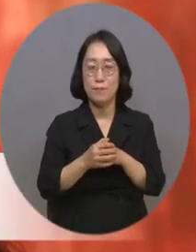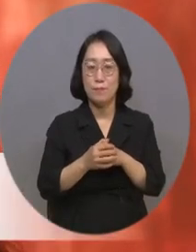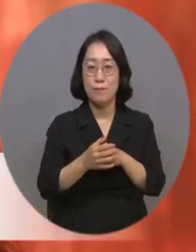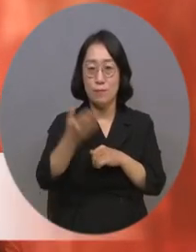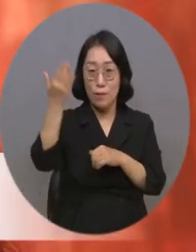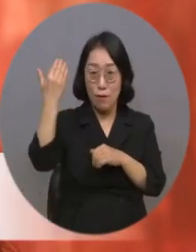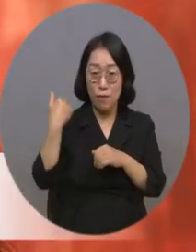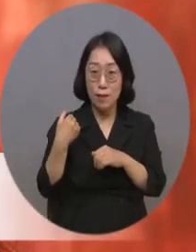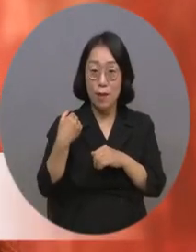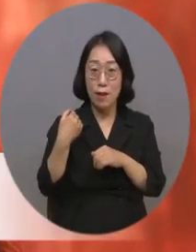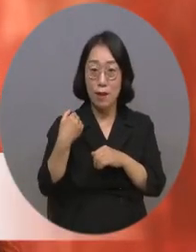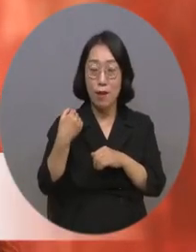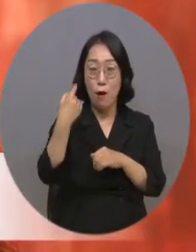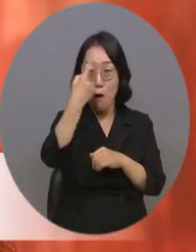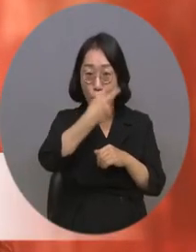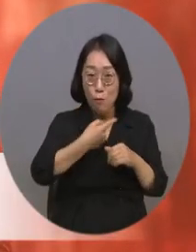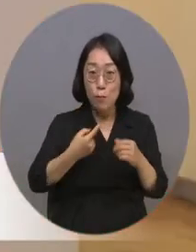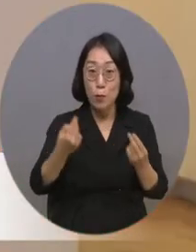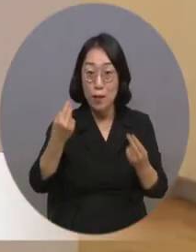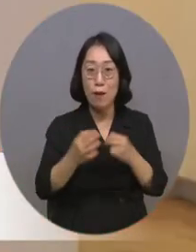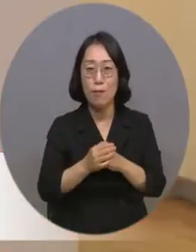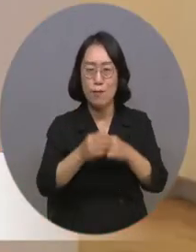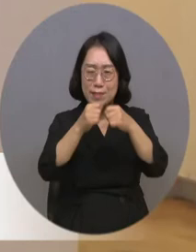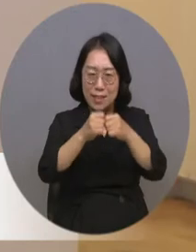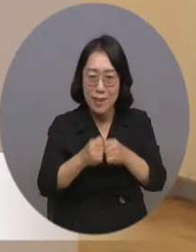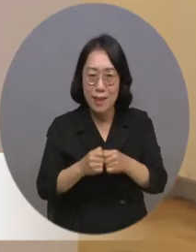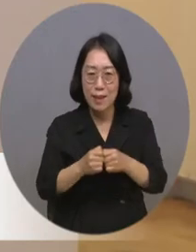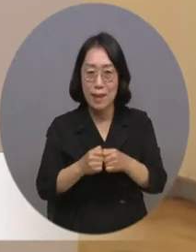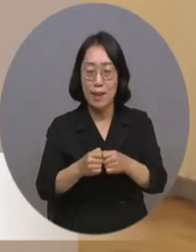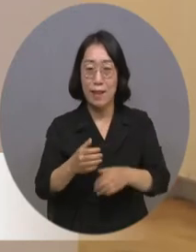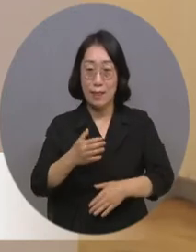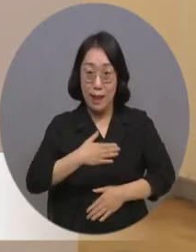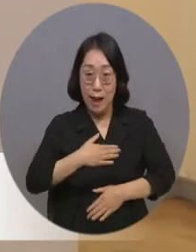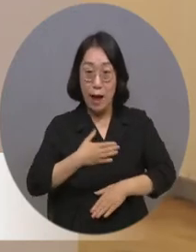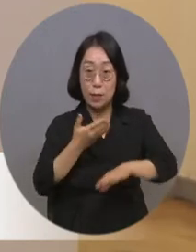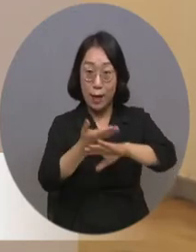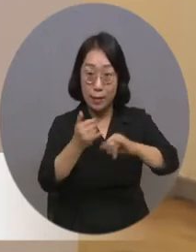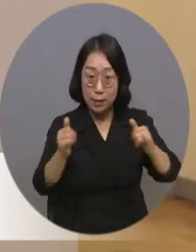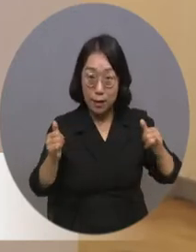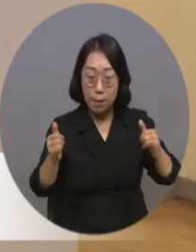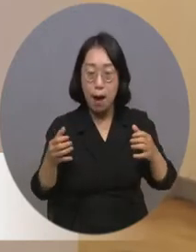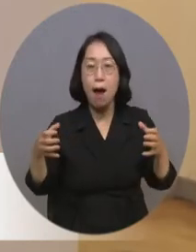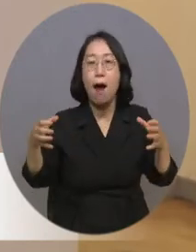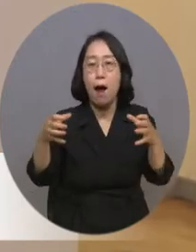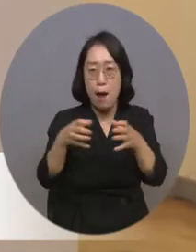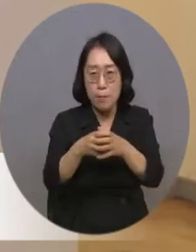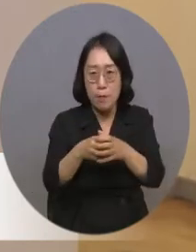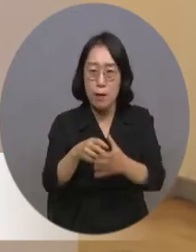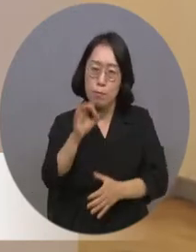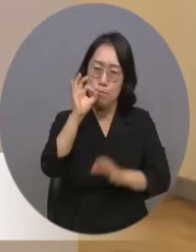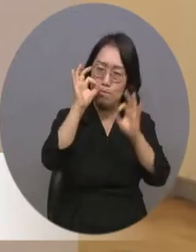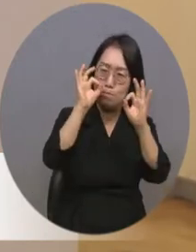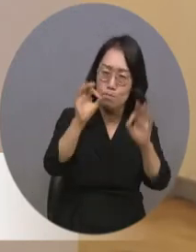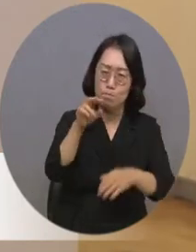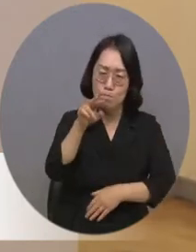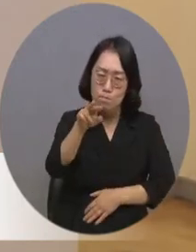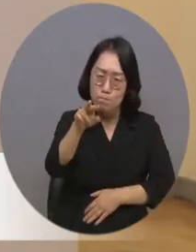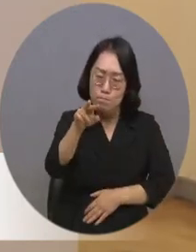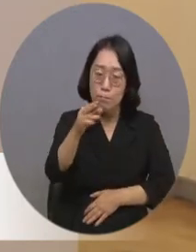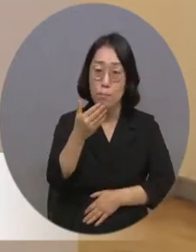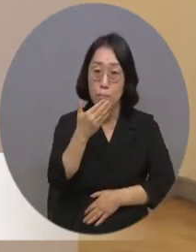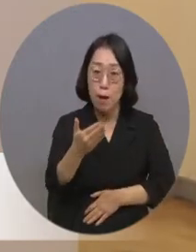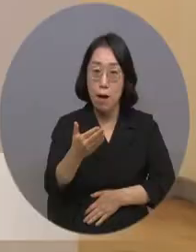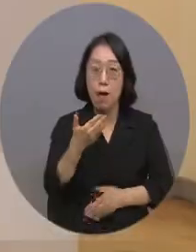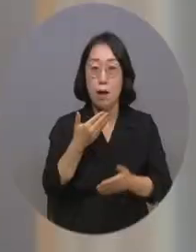인물의 표현을 좀 더 정확하게 그려야 되고 아와 타가 이렇게 굉장히 그 공존하는 그런 경험을